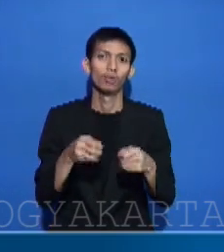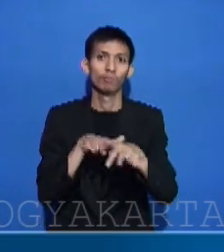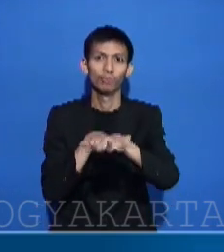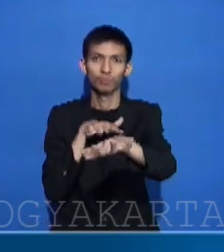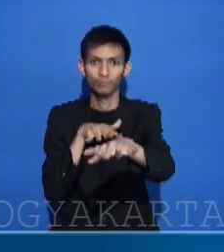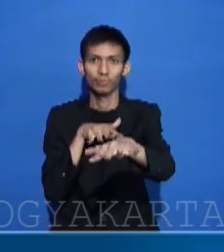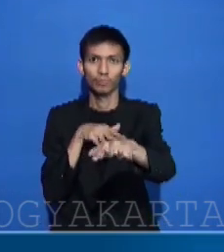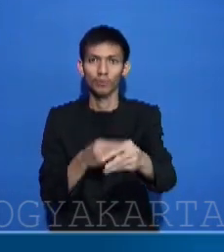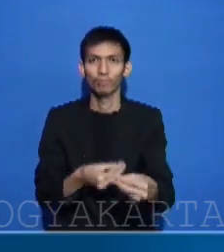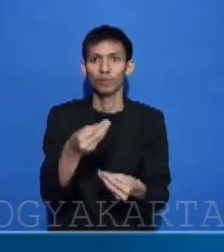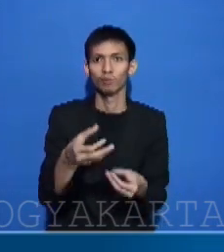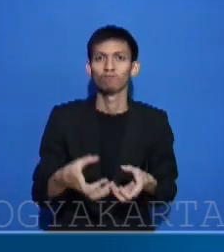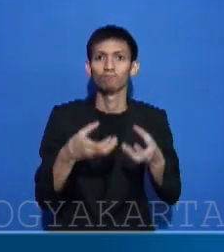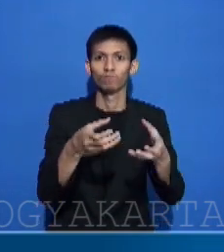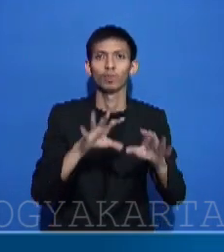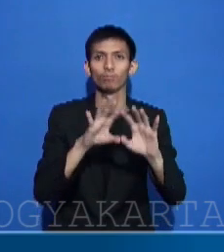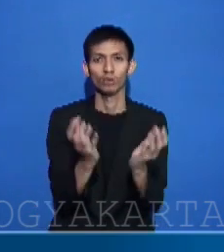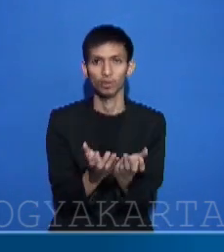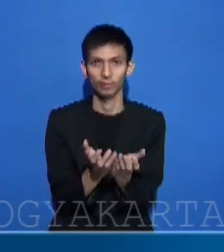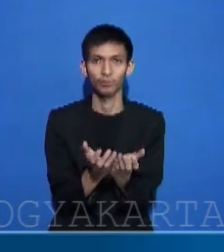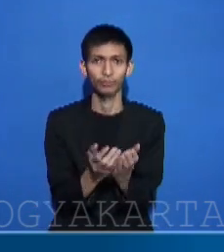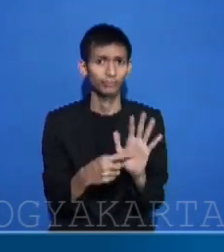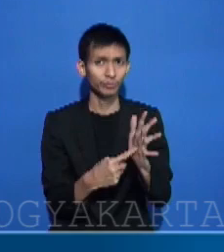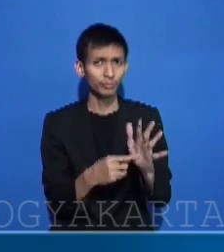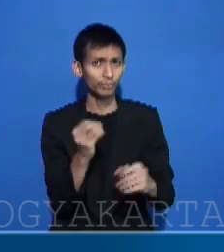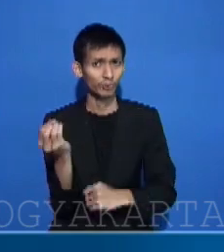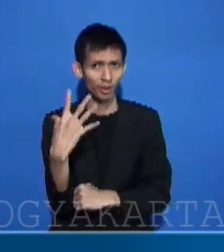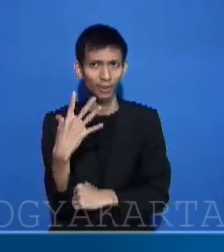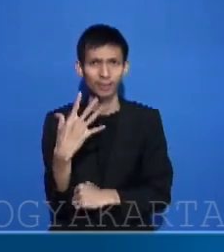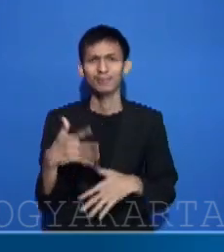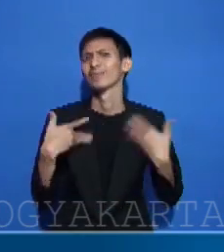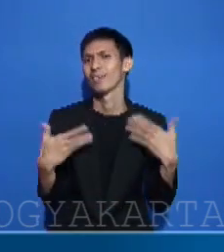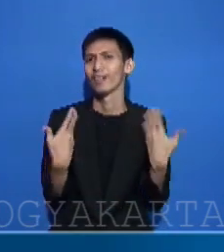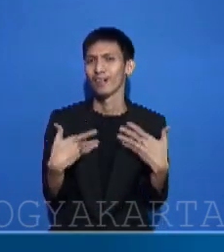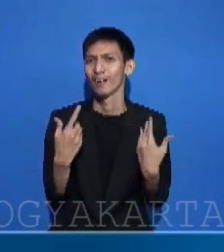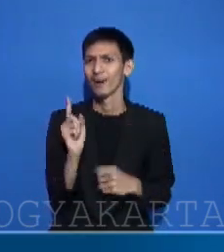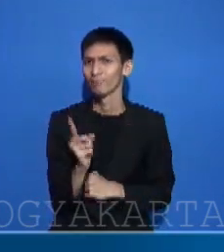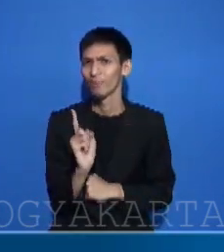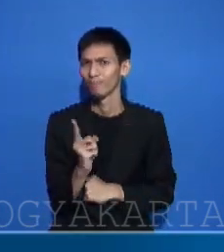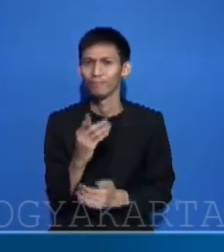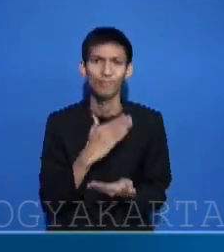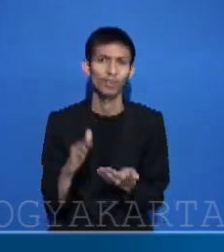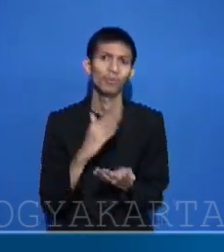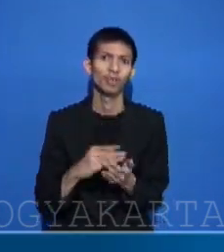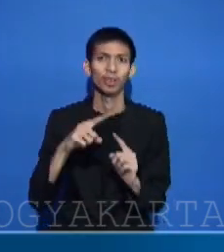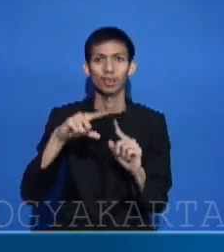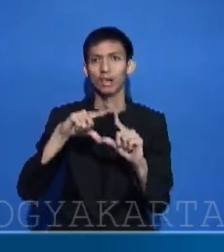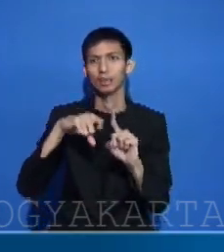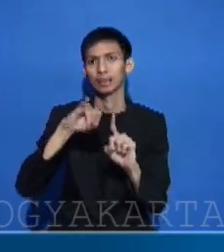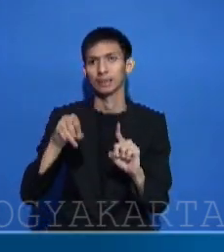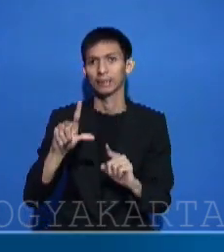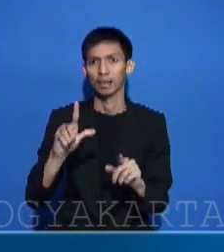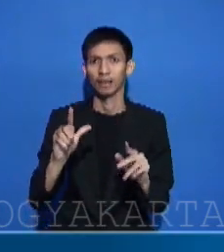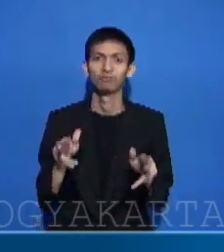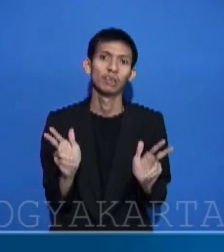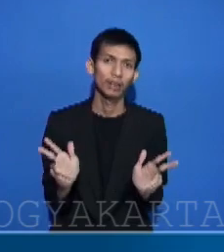saat pengambilan paket takjil. Seorang mahasiswa mengungkapkan kegembiraannya lantaran pembagian takjil kali ini dalam suasana normal